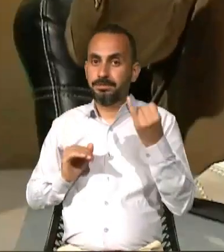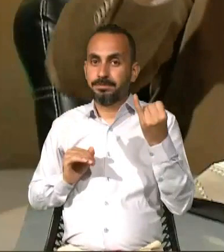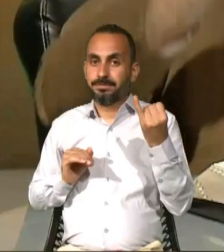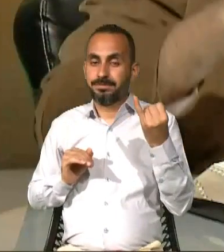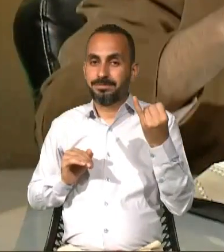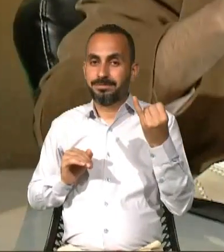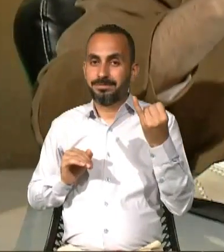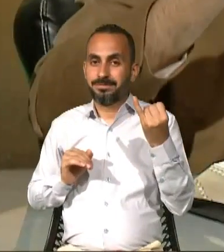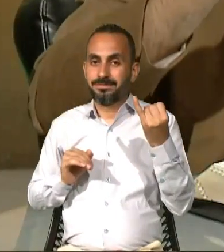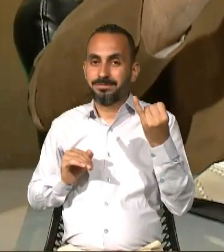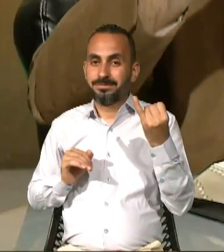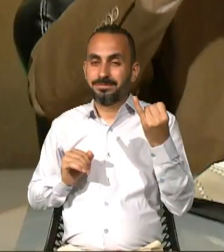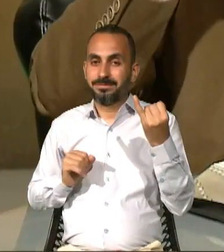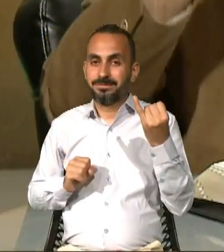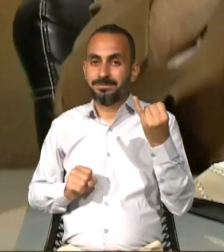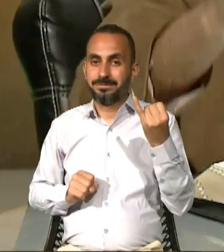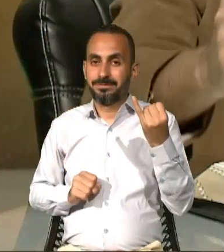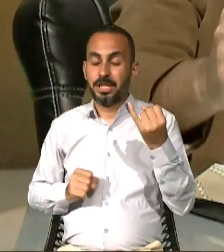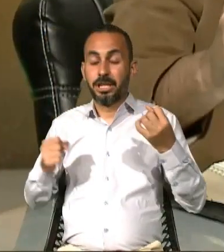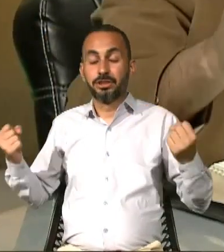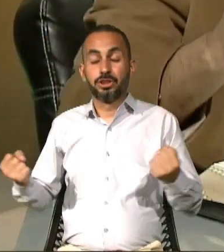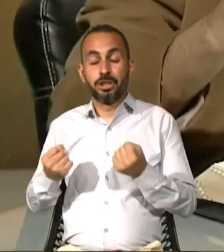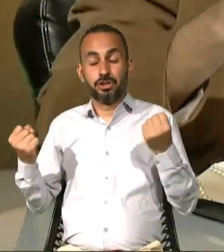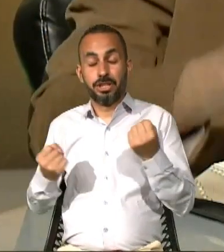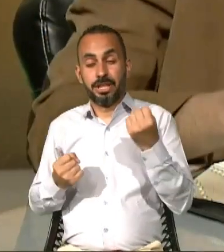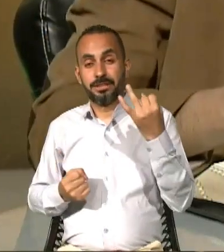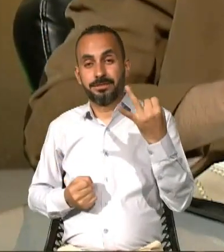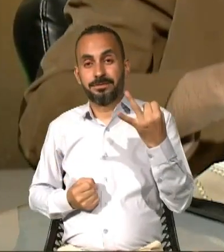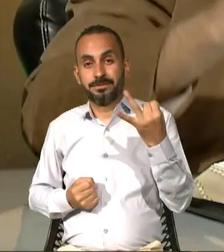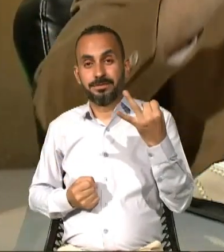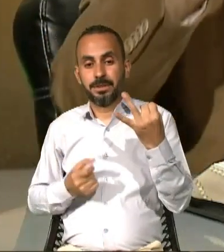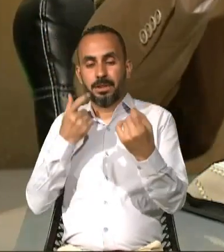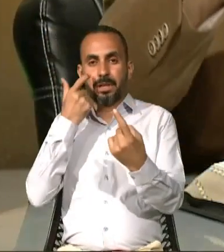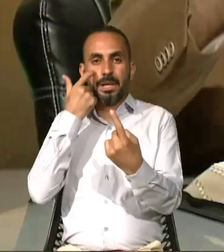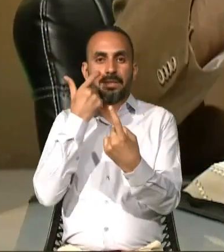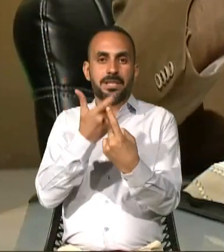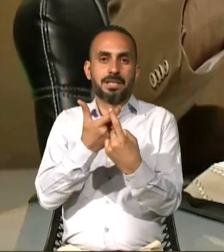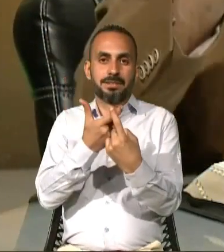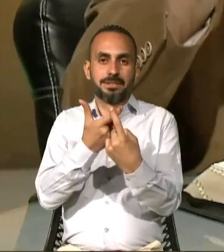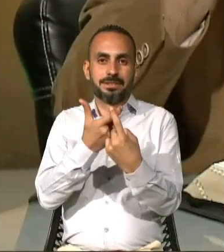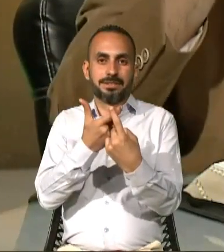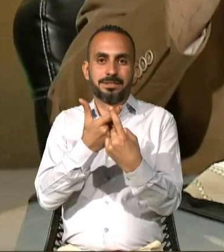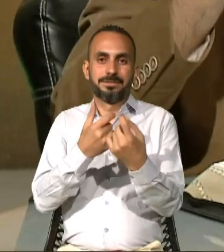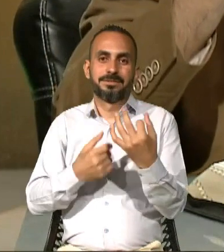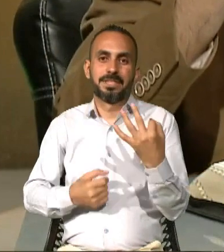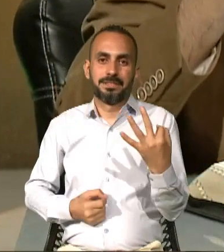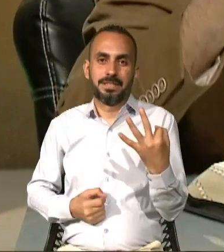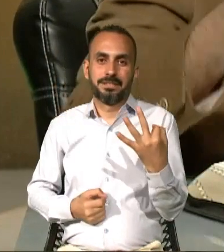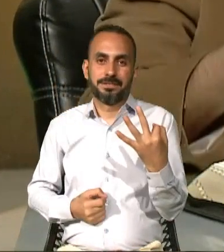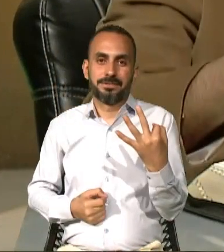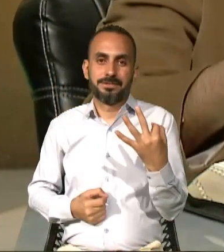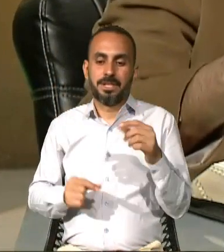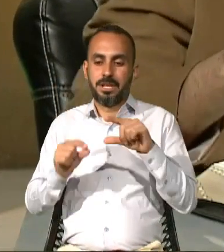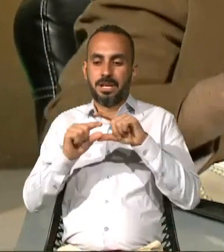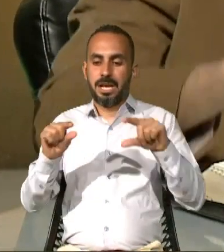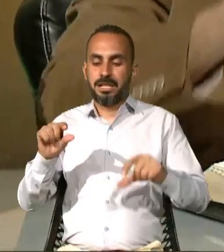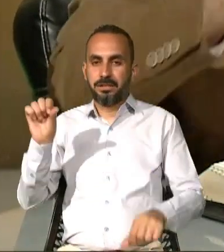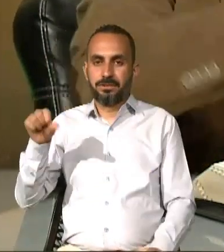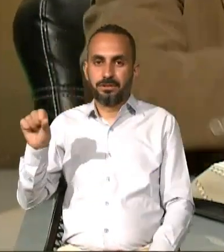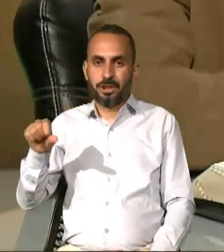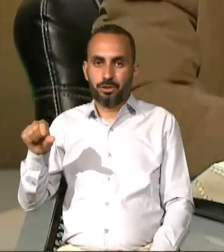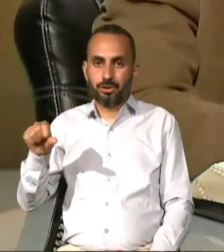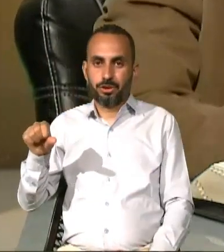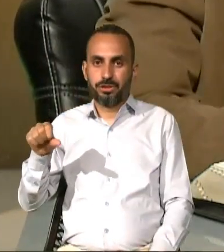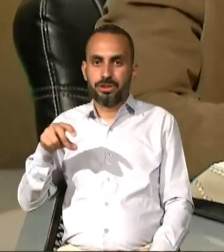تقويم. تقويم. تشجيع تحذير. عدد 19. عدد أنا 28 حفظته. عدد